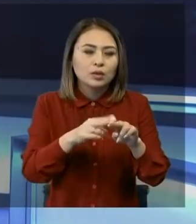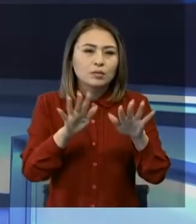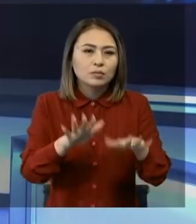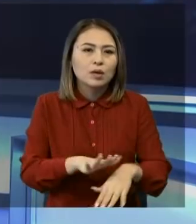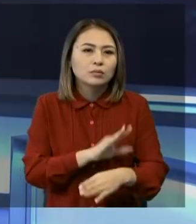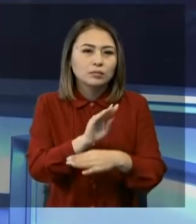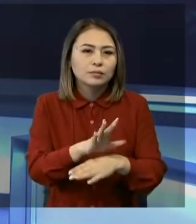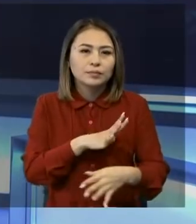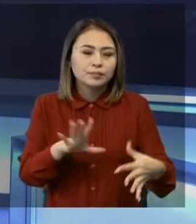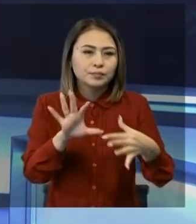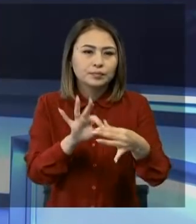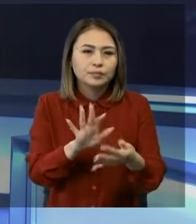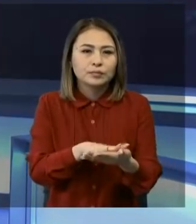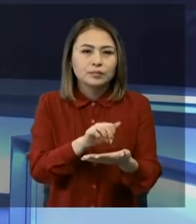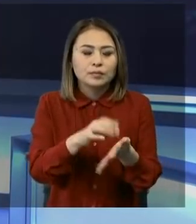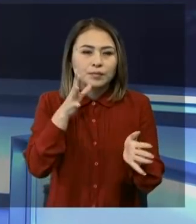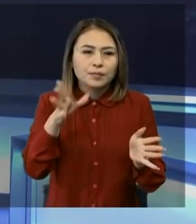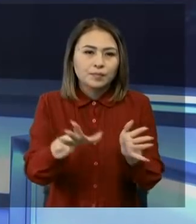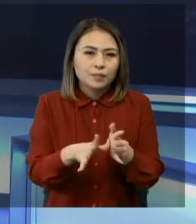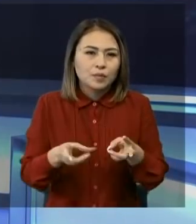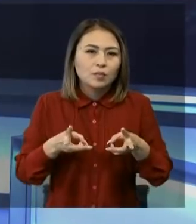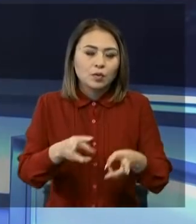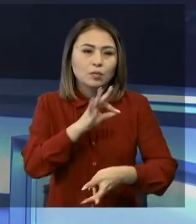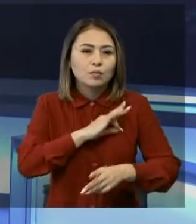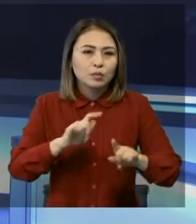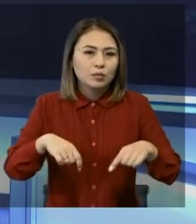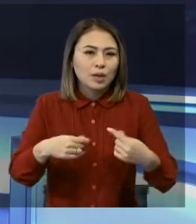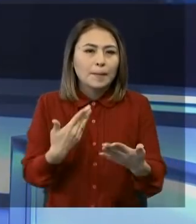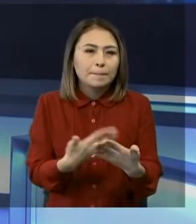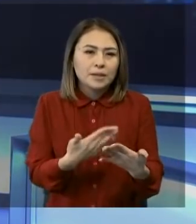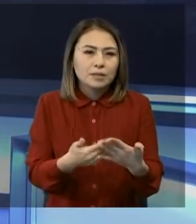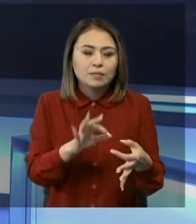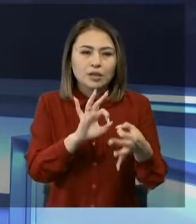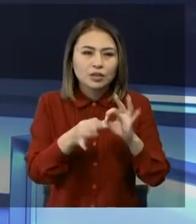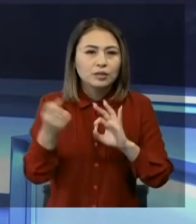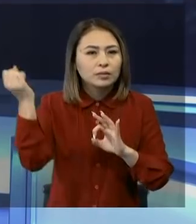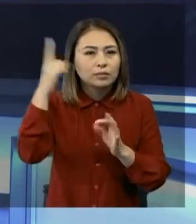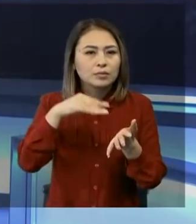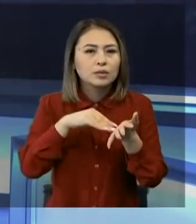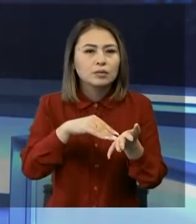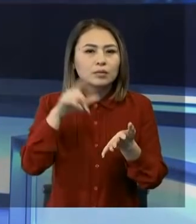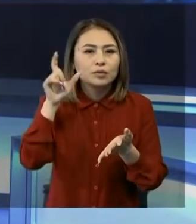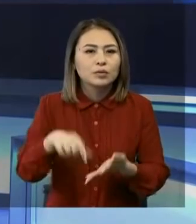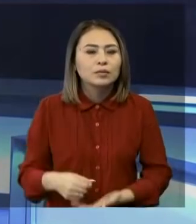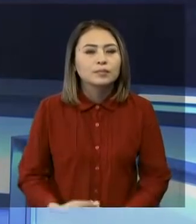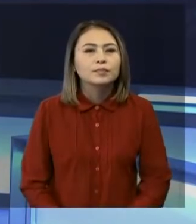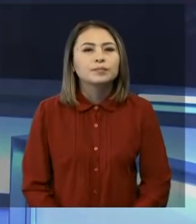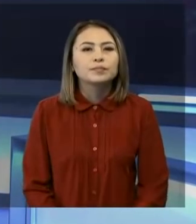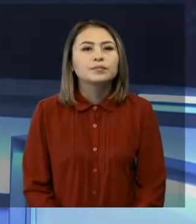отынға қосылмаған. Соның салдарынан олар электр пешін пайдалануға мәжбүр. Мәселенің мән-жайын тілшіміз анықтап